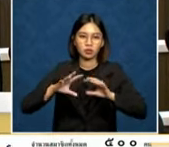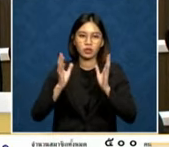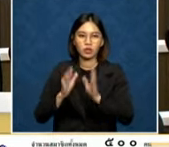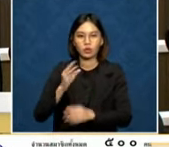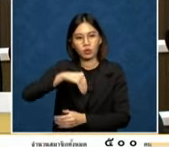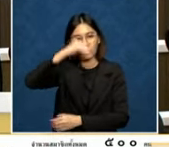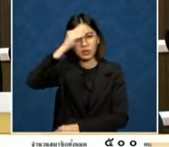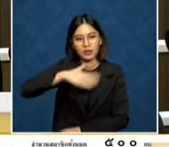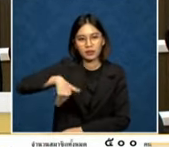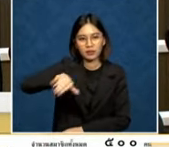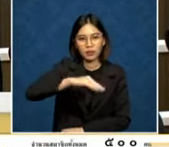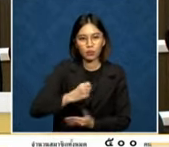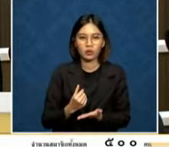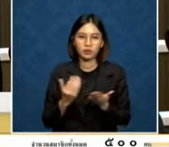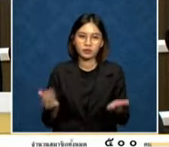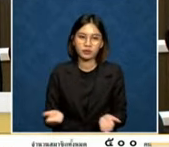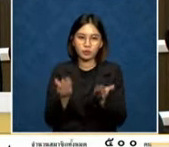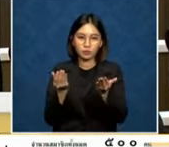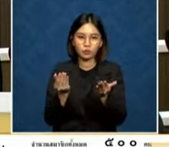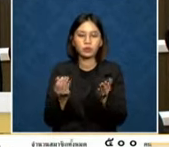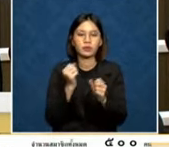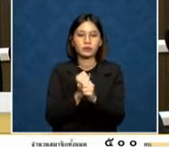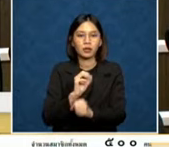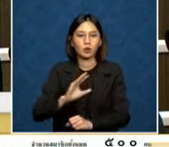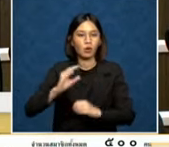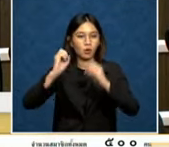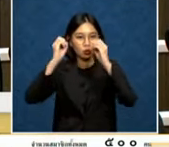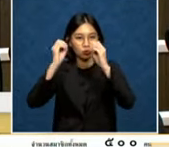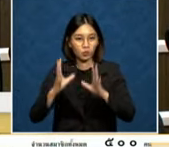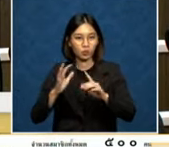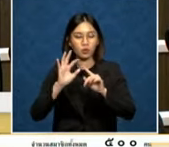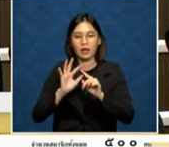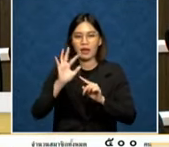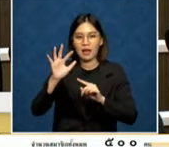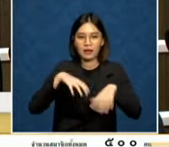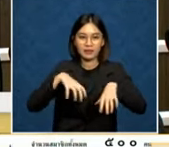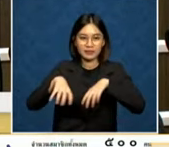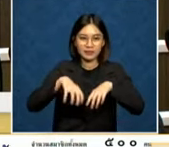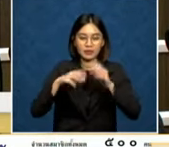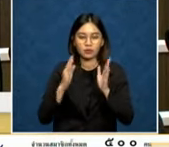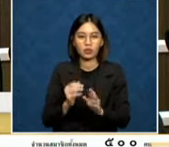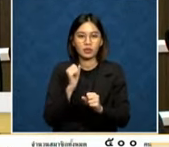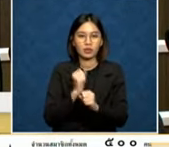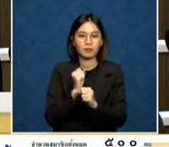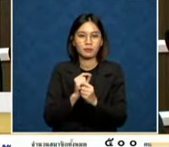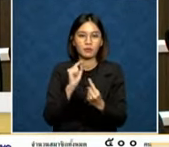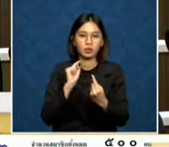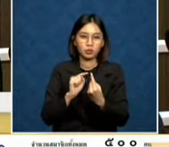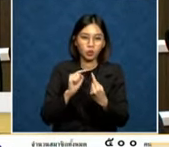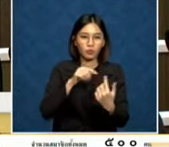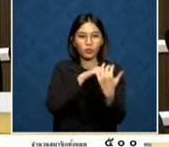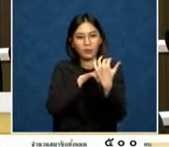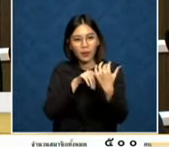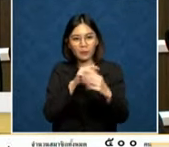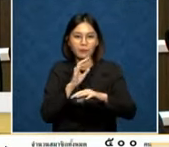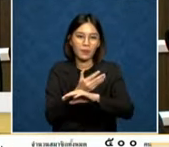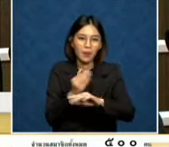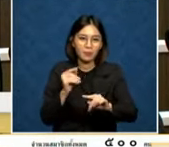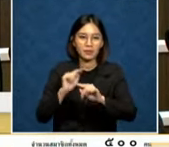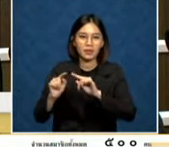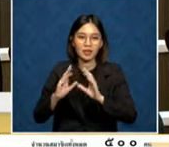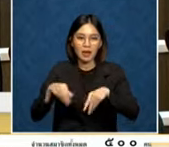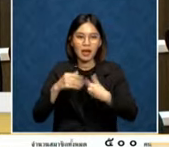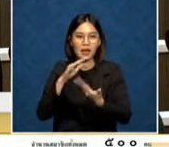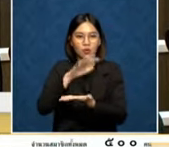ทุกคนเพื่อสนุนการทำงานของของครู 5จัดสรร์เจ้าหน้าที่ธุรการให้กับโรงเรียนขนาดเล็กทุกโรง